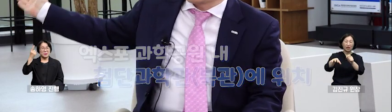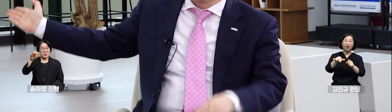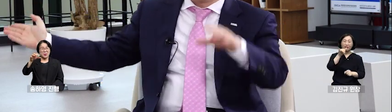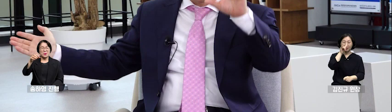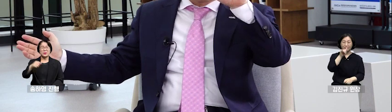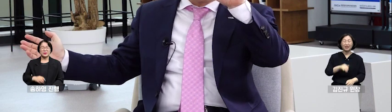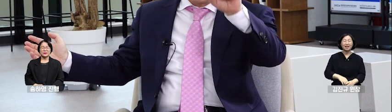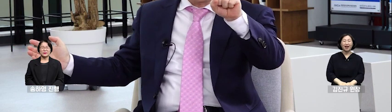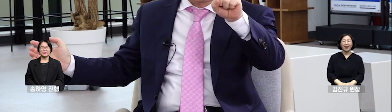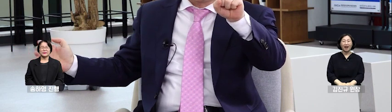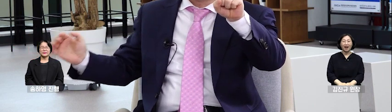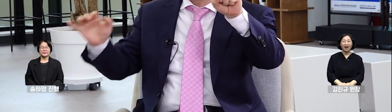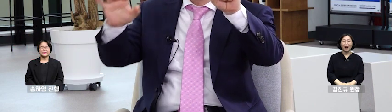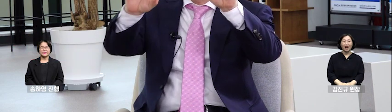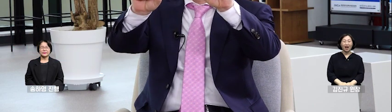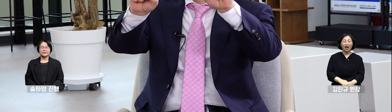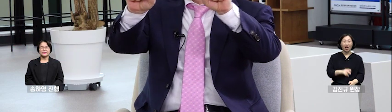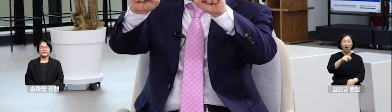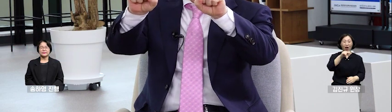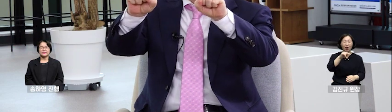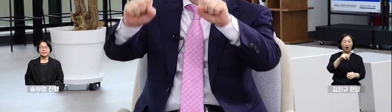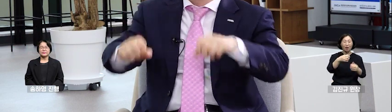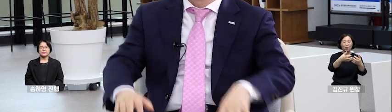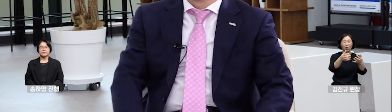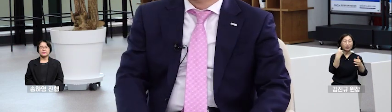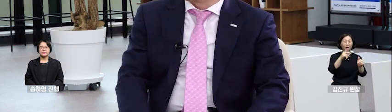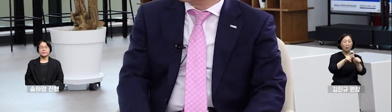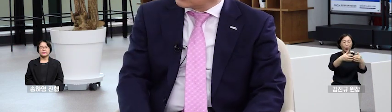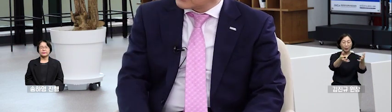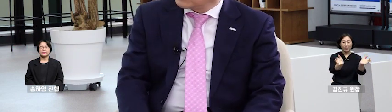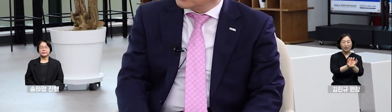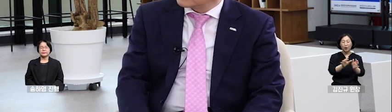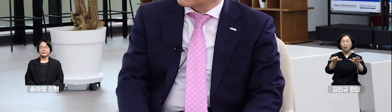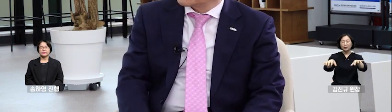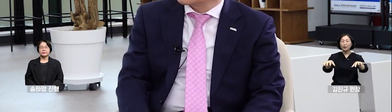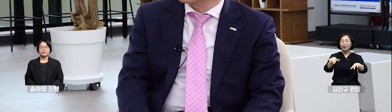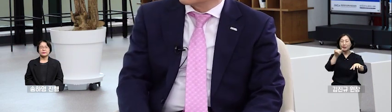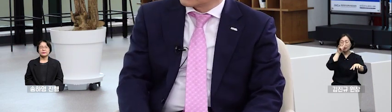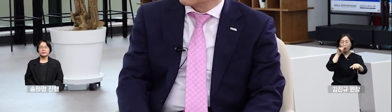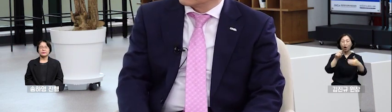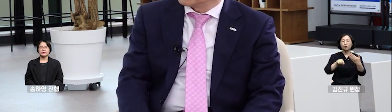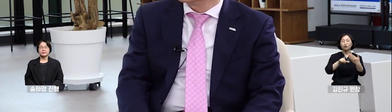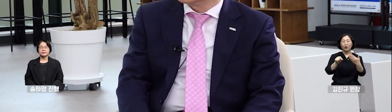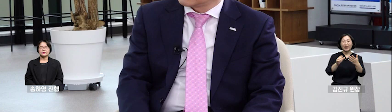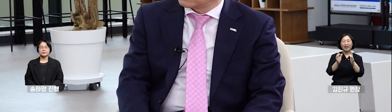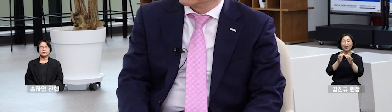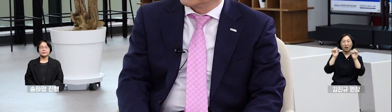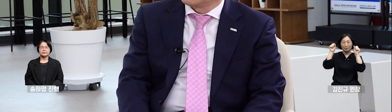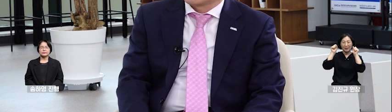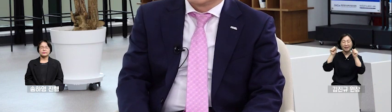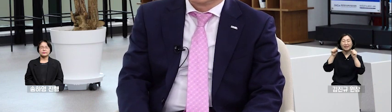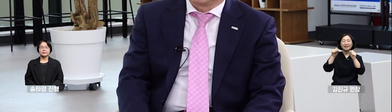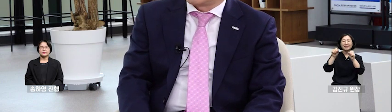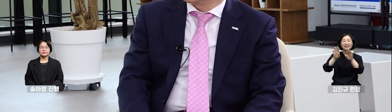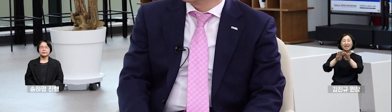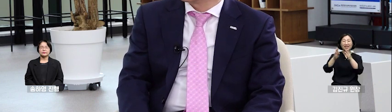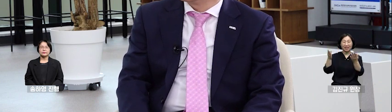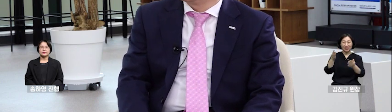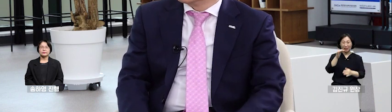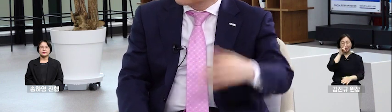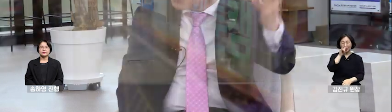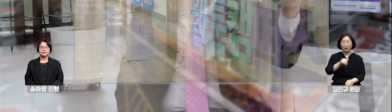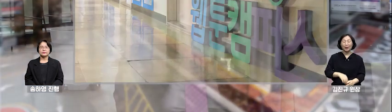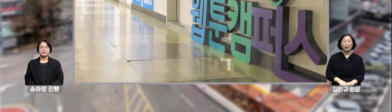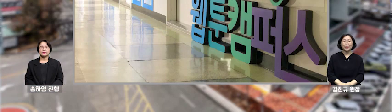같은데 바로 콘텐츠 코리아 될까 이 소재의 같이 붙어있는데 6월 달이면 스포츠 경기장 오픈이 되고요 그 외에도